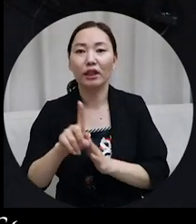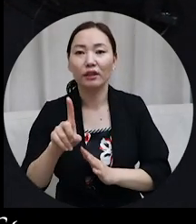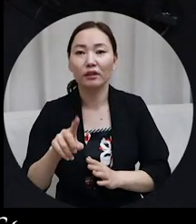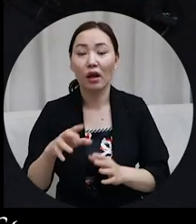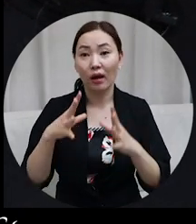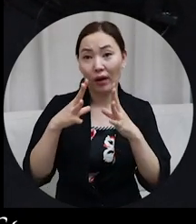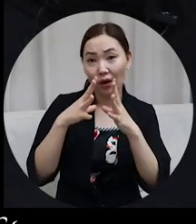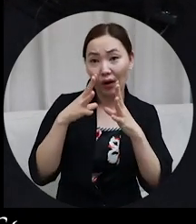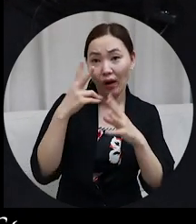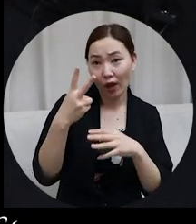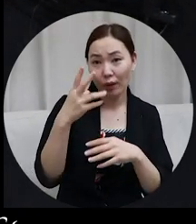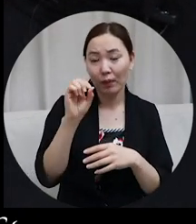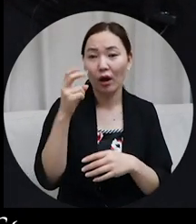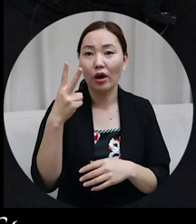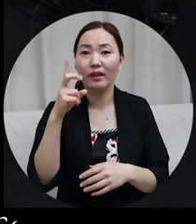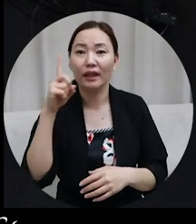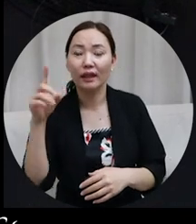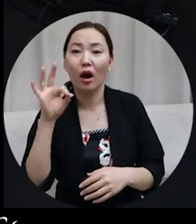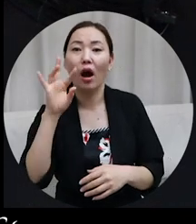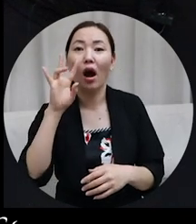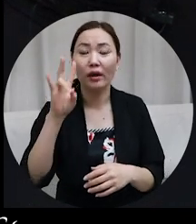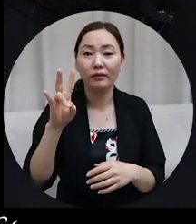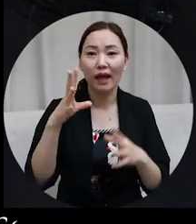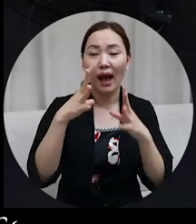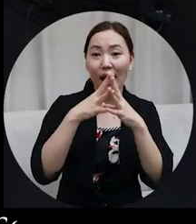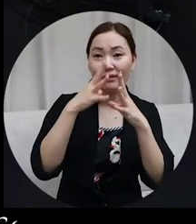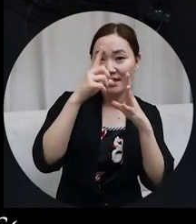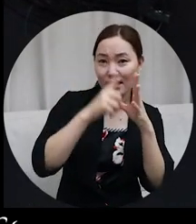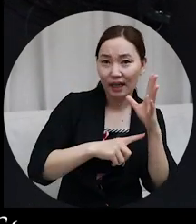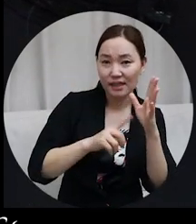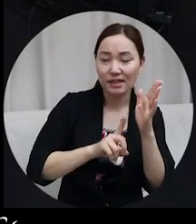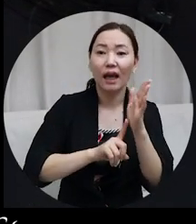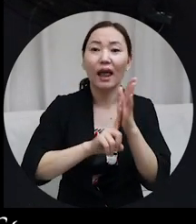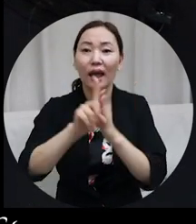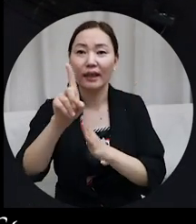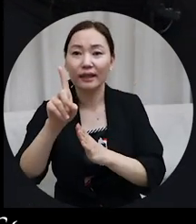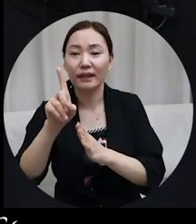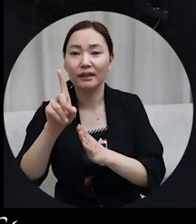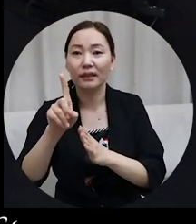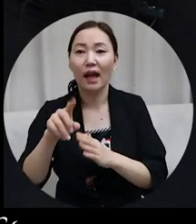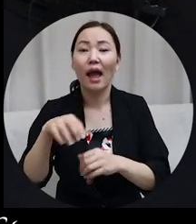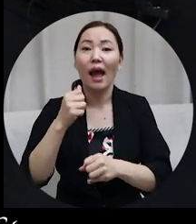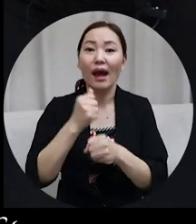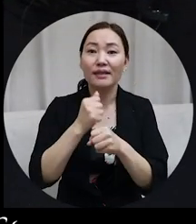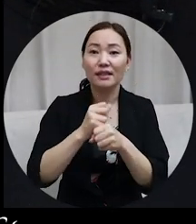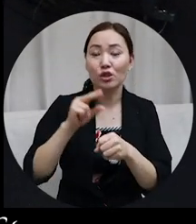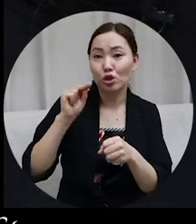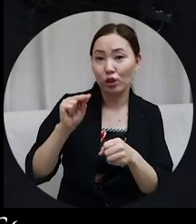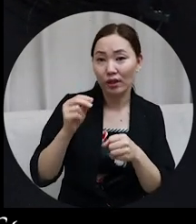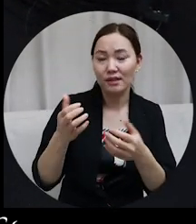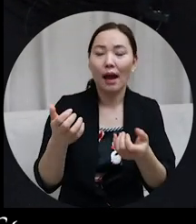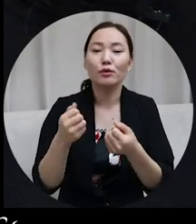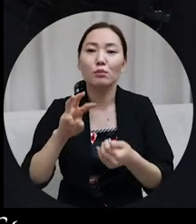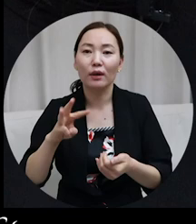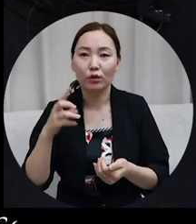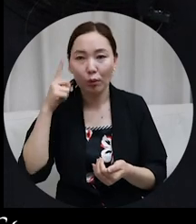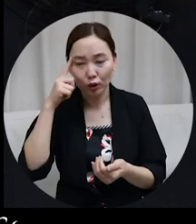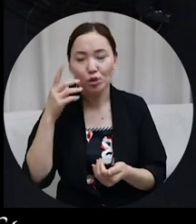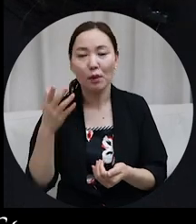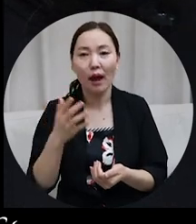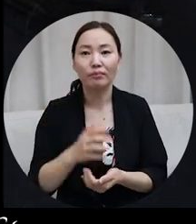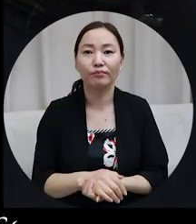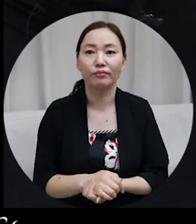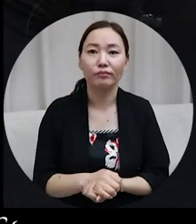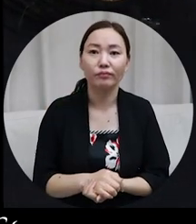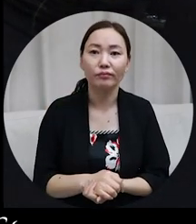оны 10 сараас эхлээд ер нь одоо ажилласаа жоохон хийх жоохон завсарлага авч магадгүй. Одоо эхний байдлаар төлөвлөгөө тийм